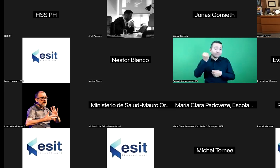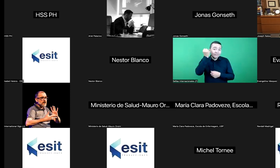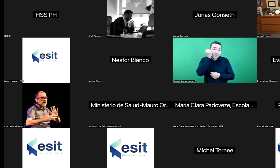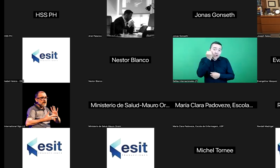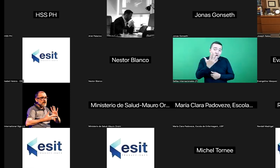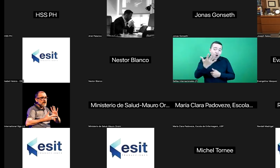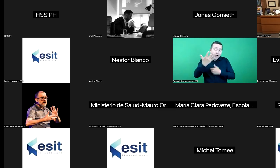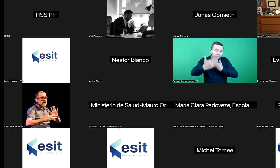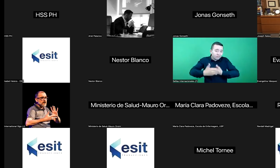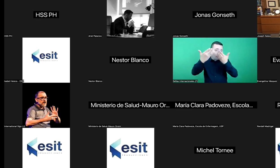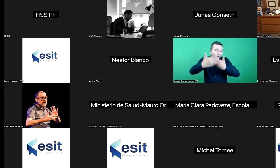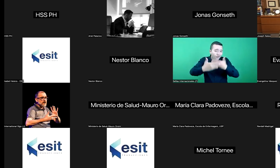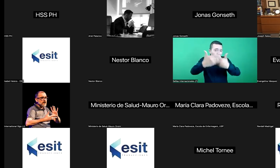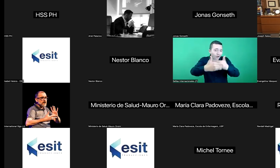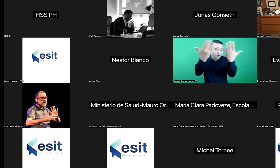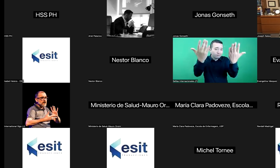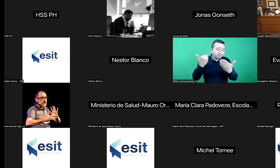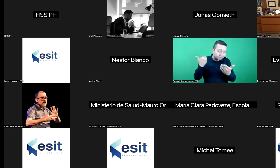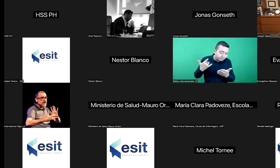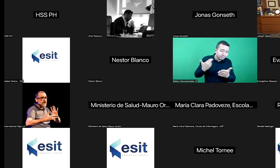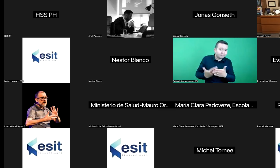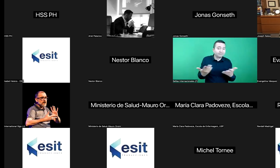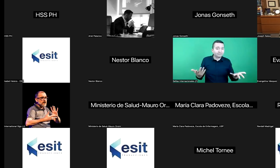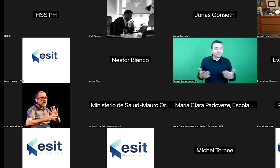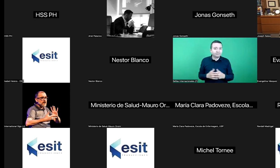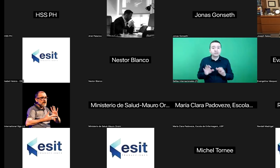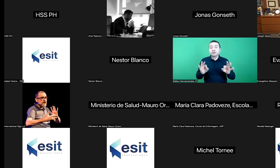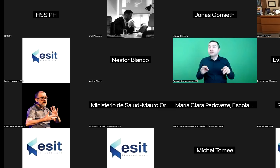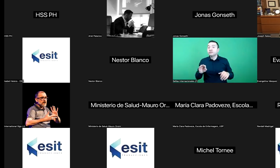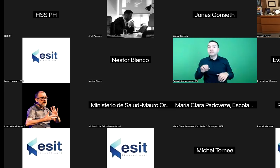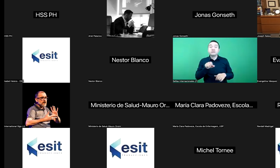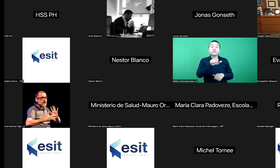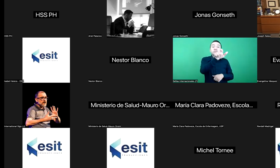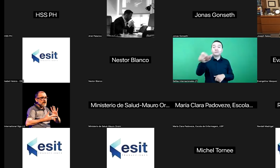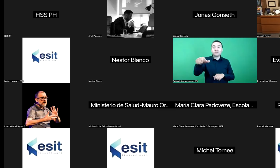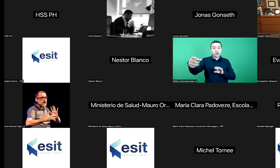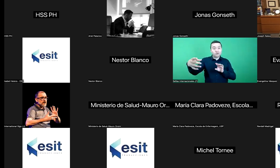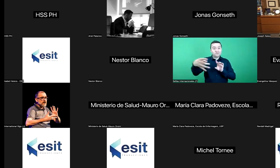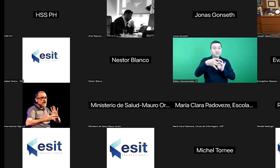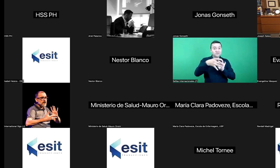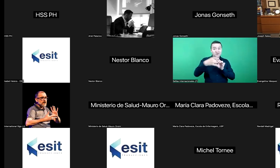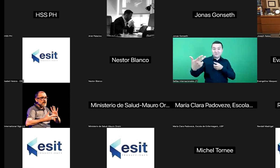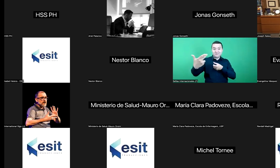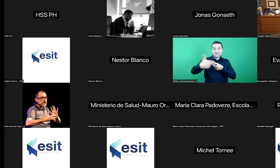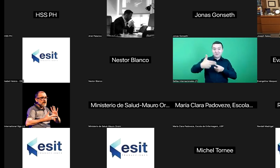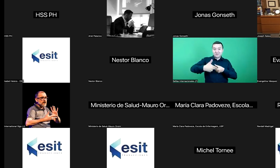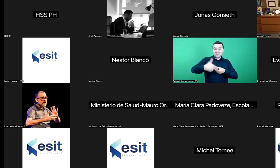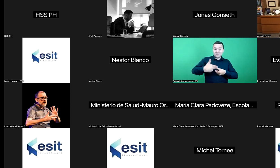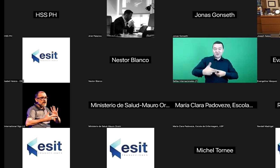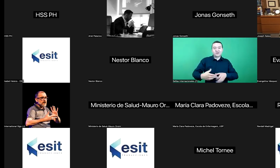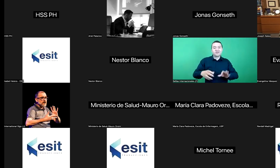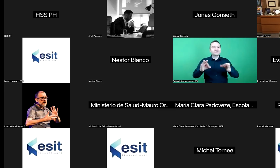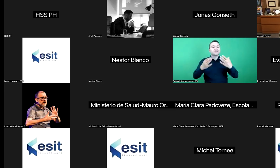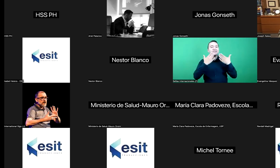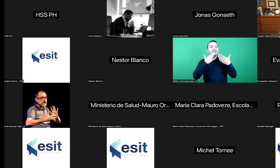pourquoi je vous remercie, vous tous, vous participants, panélistes, tous ceux qui sont connectés.